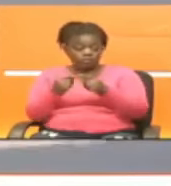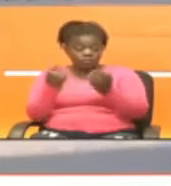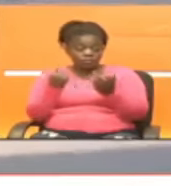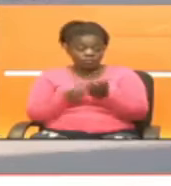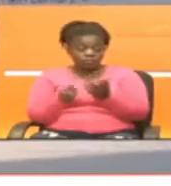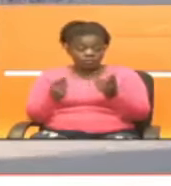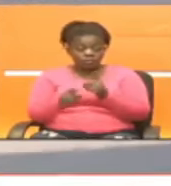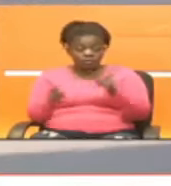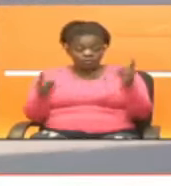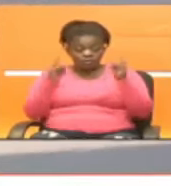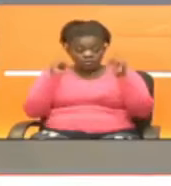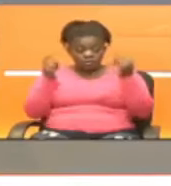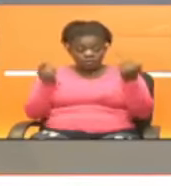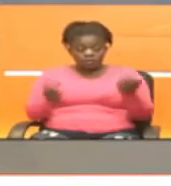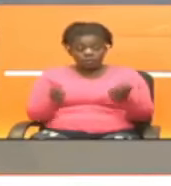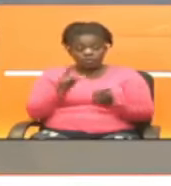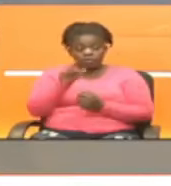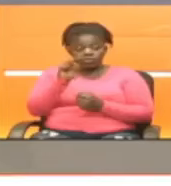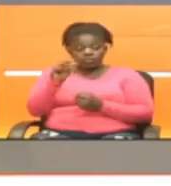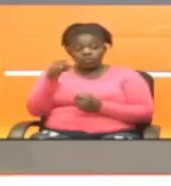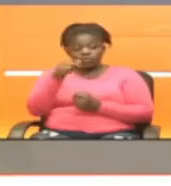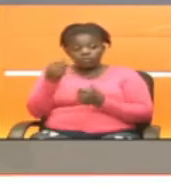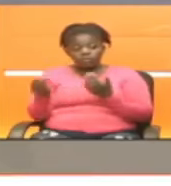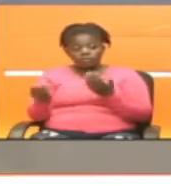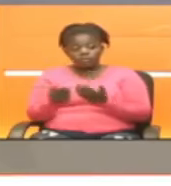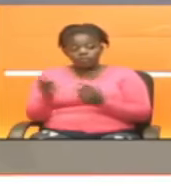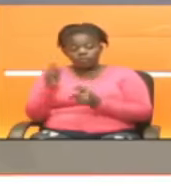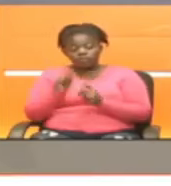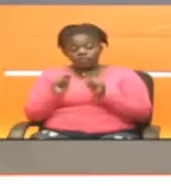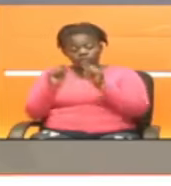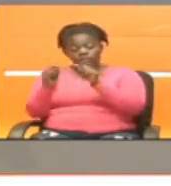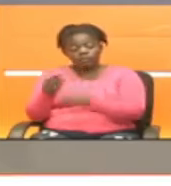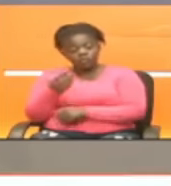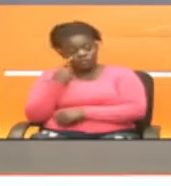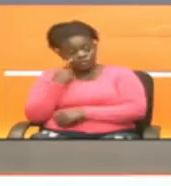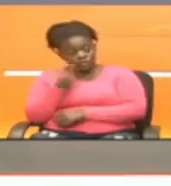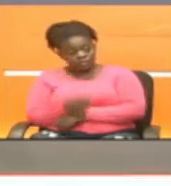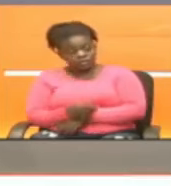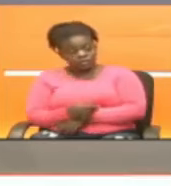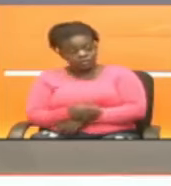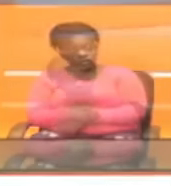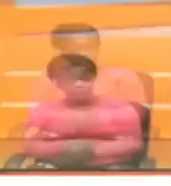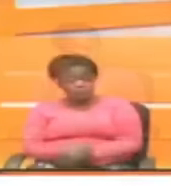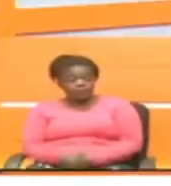university utabeberubaga abaji bagenda okubira bako.